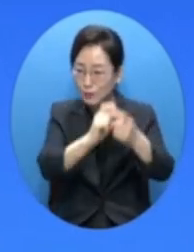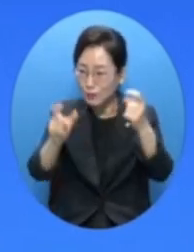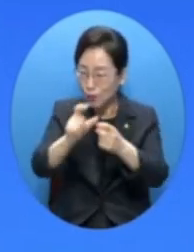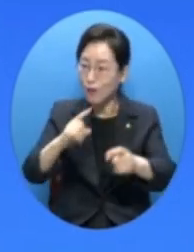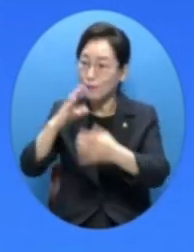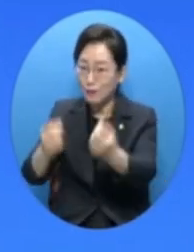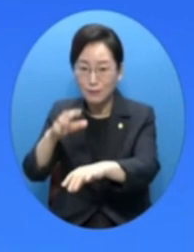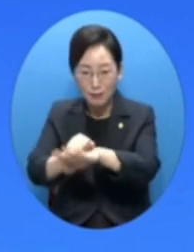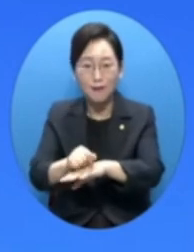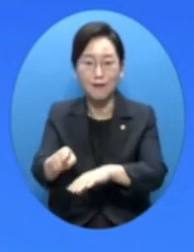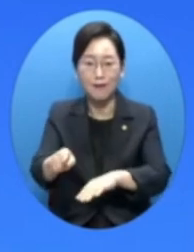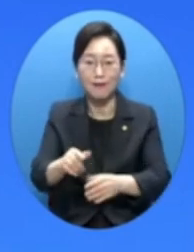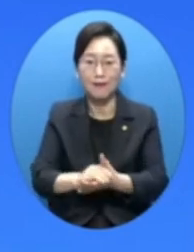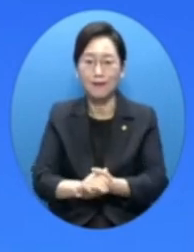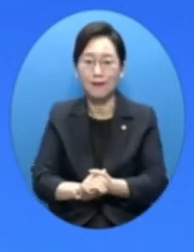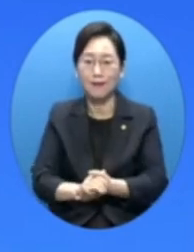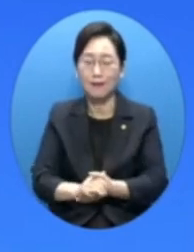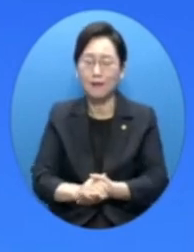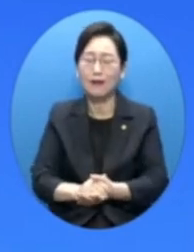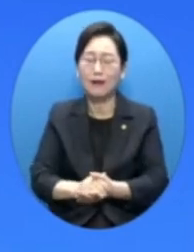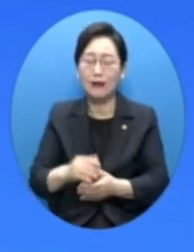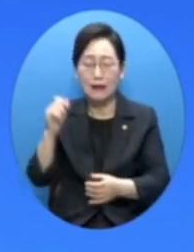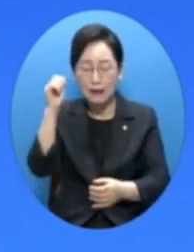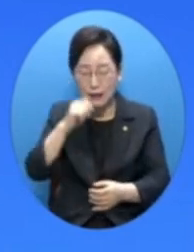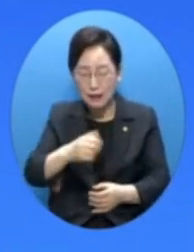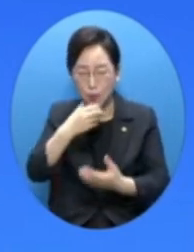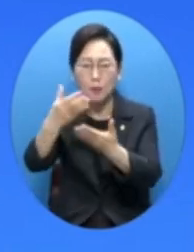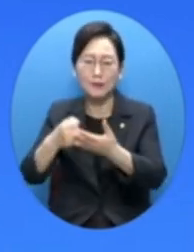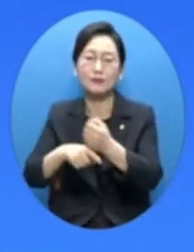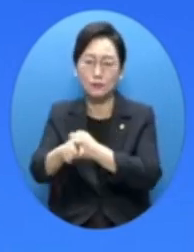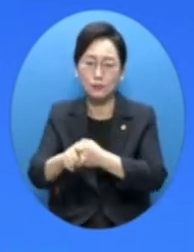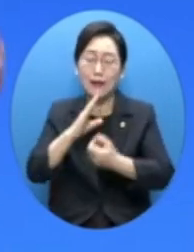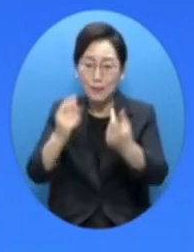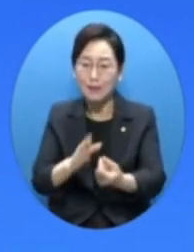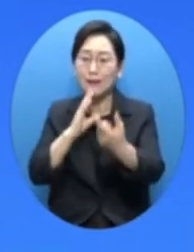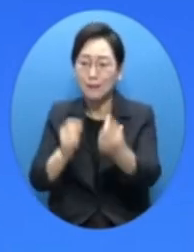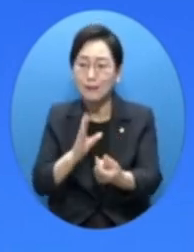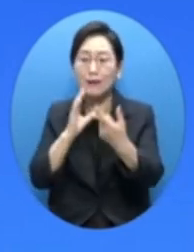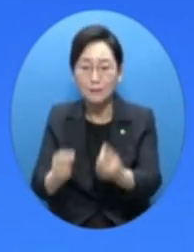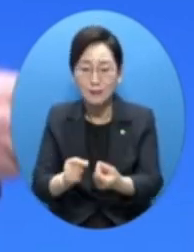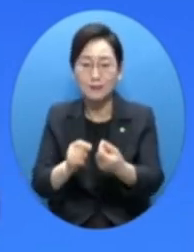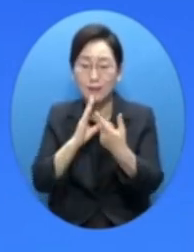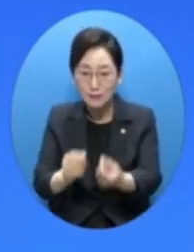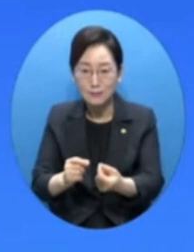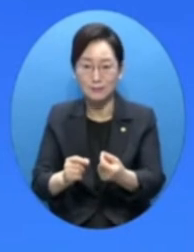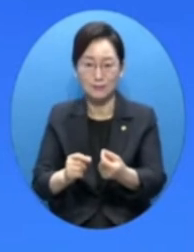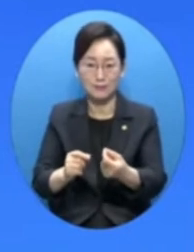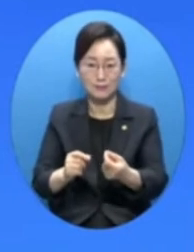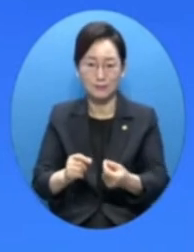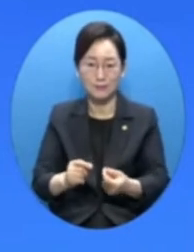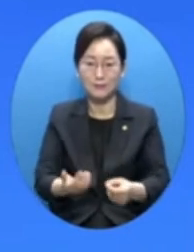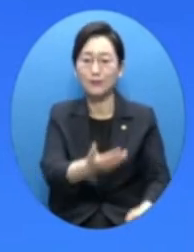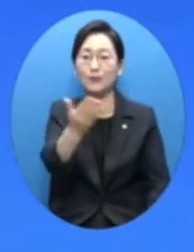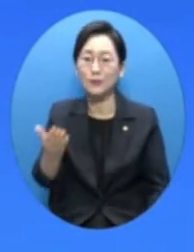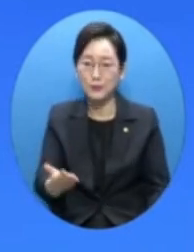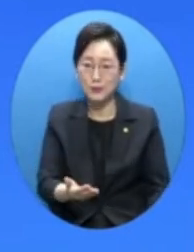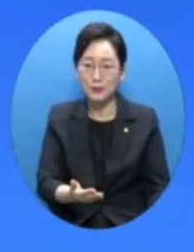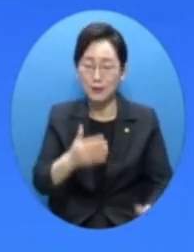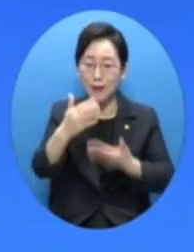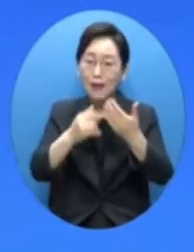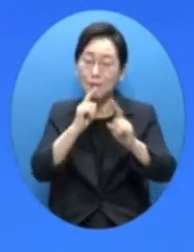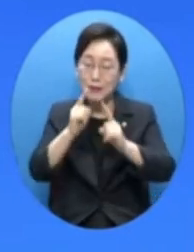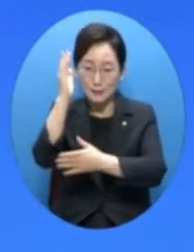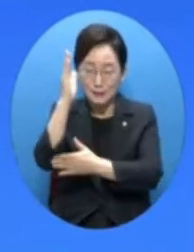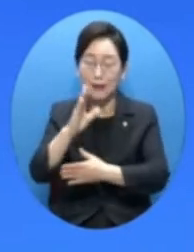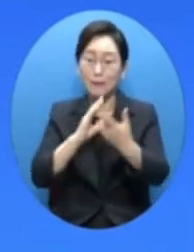잘하는구나. 그래서 그들이 복을 받은 것입니다. 말씀이 떨어지면 무섭게 아멘 아멘 아멘 아멘. 여러분 말씀을 아멘으로